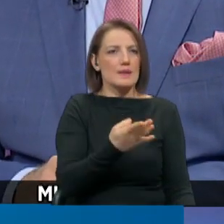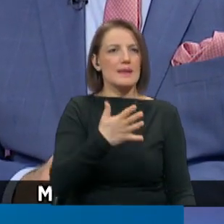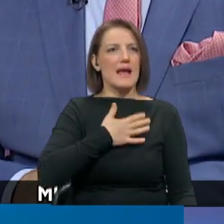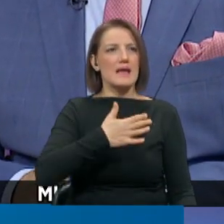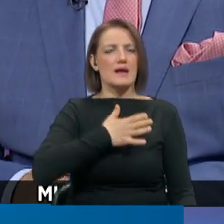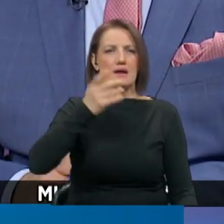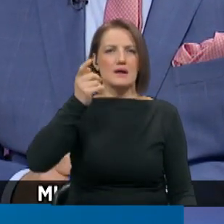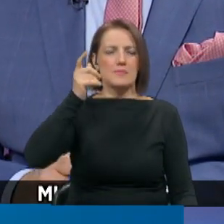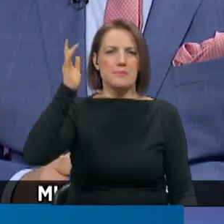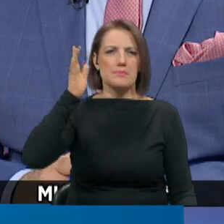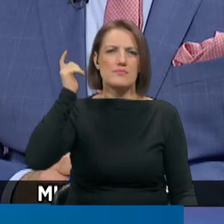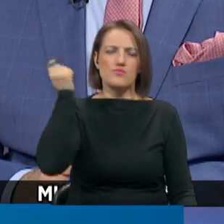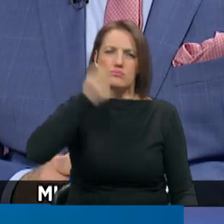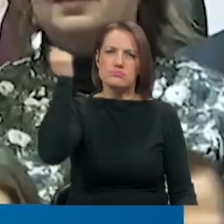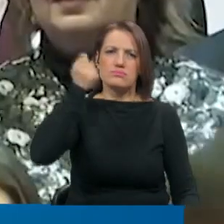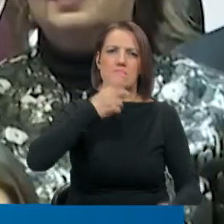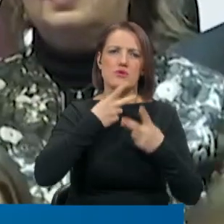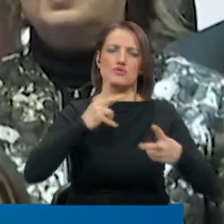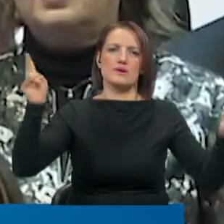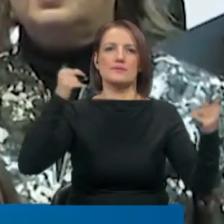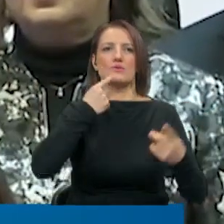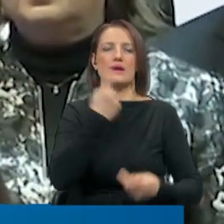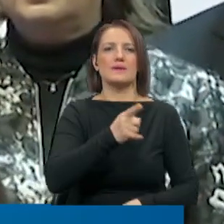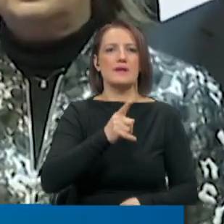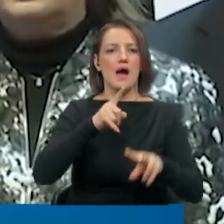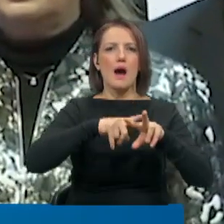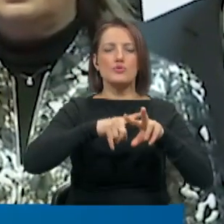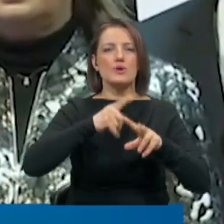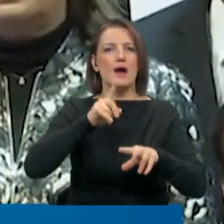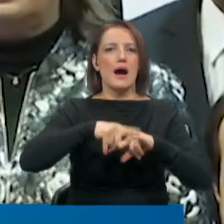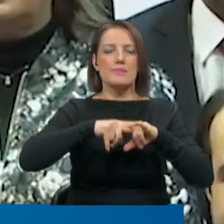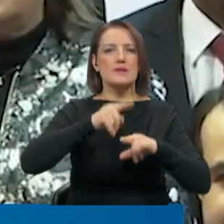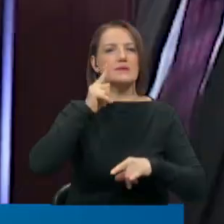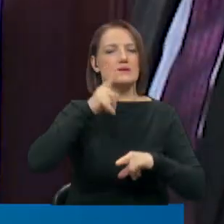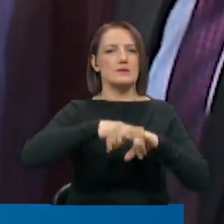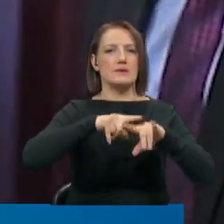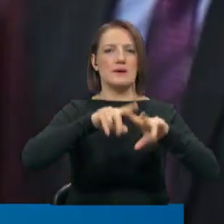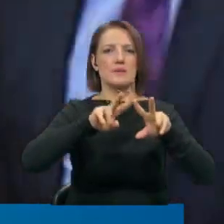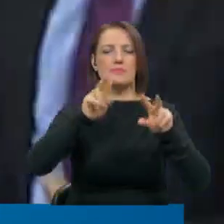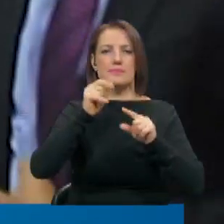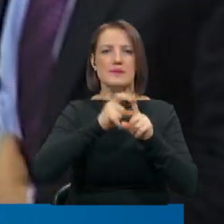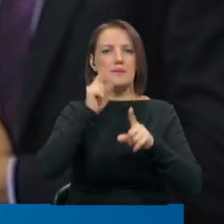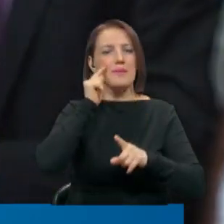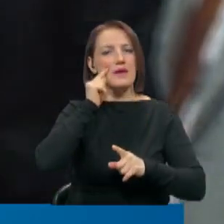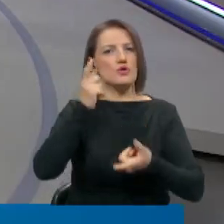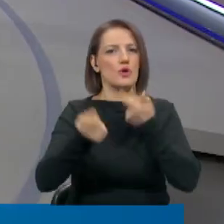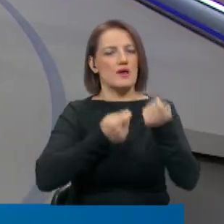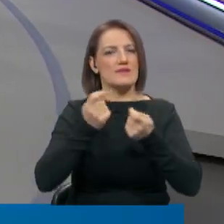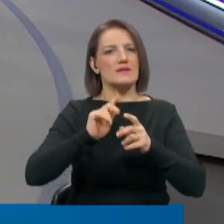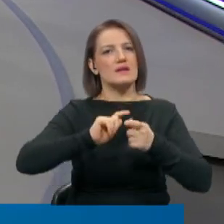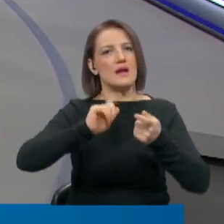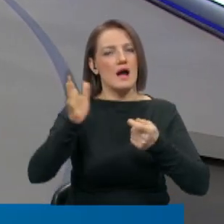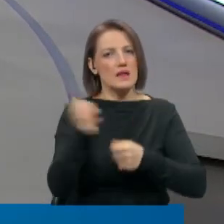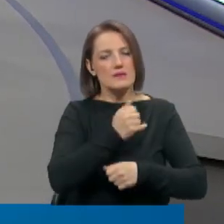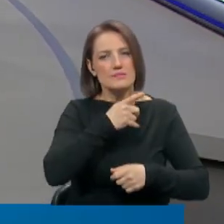bütün heyecandan yaptın yani şu anda daha da Abdülhamit Gül'ün görevden affını istediği yerine Bekir Bozdağ'ın getirildiği kabine